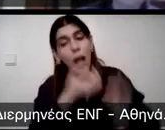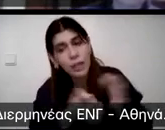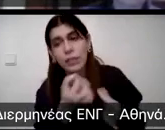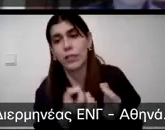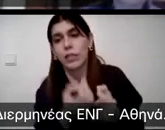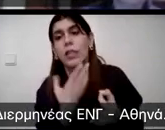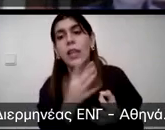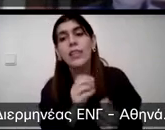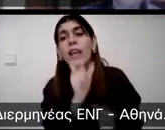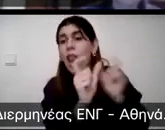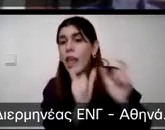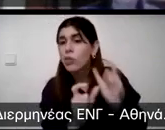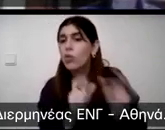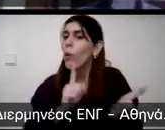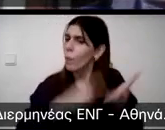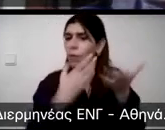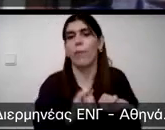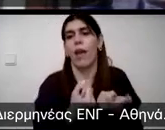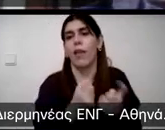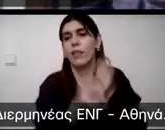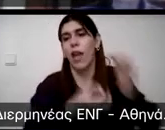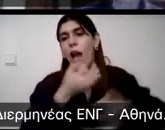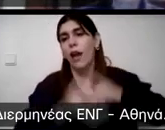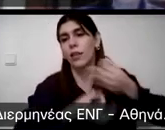ο σχολιασμός. Αυτά από μένα.